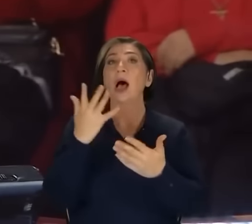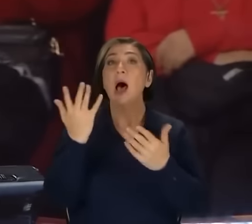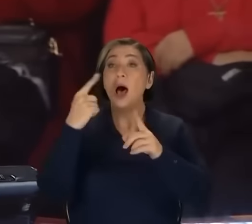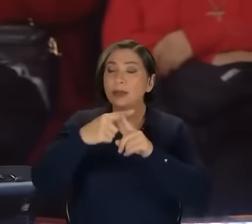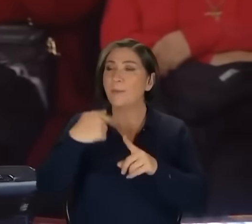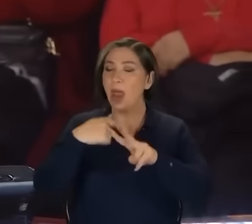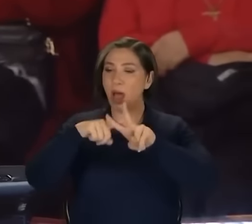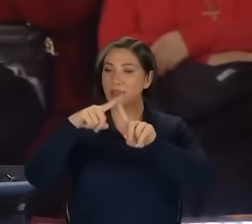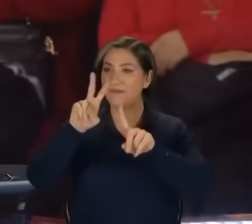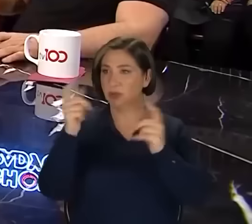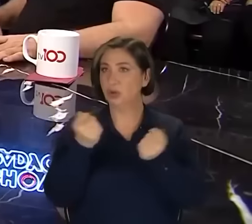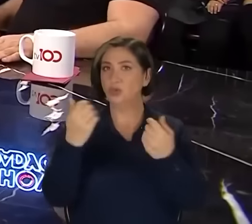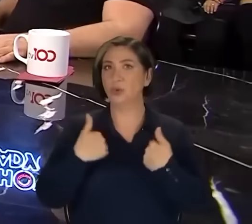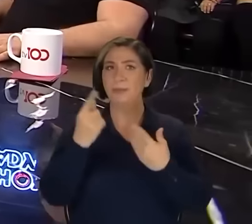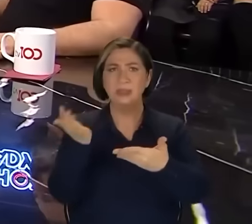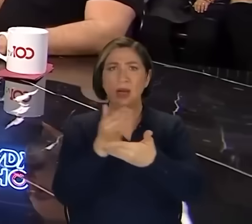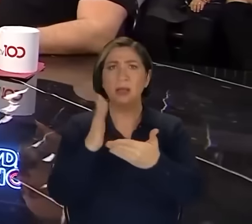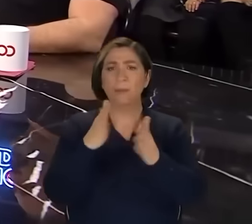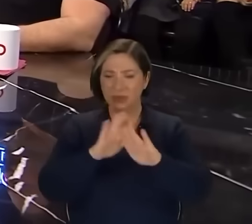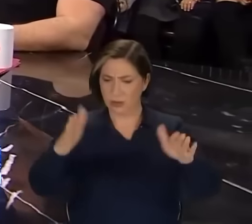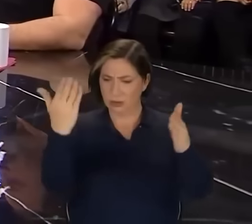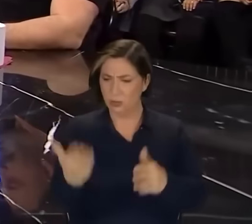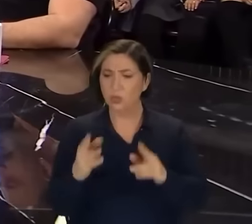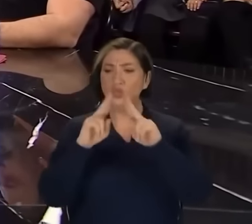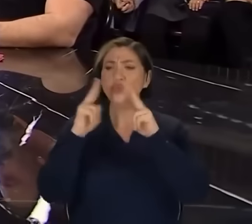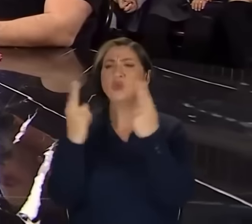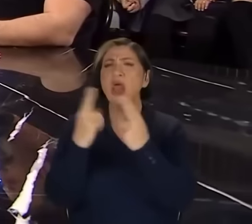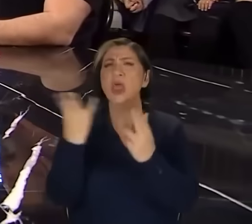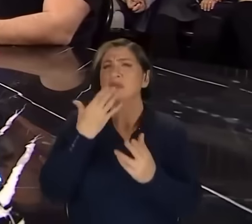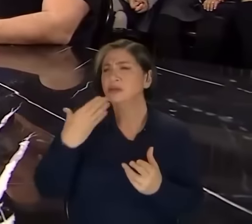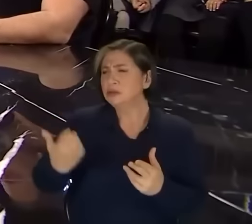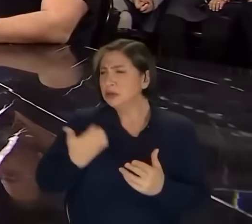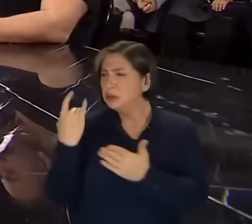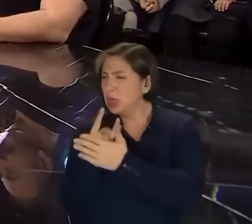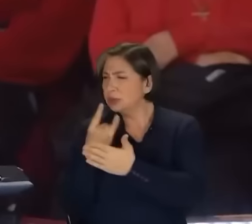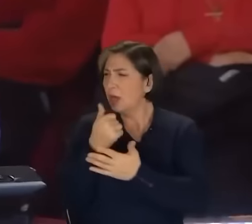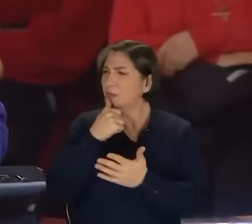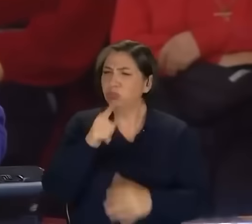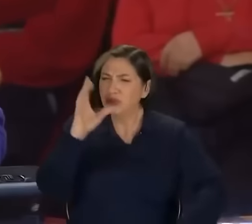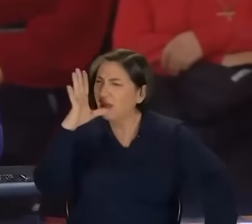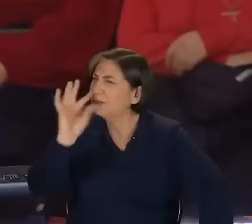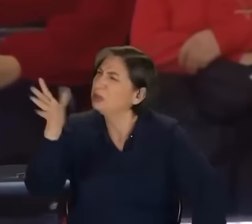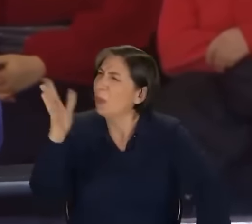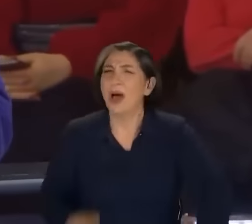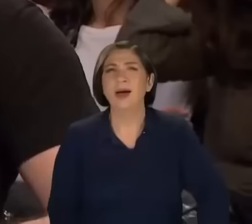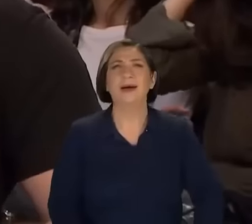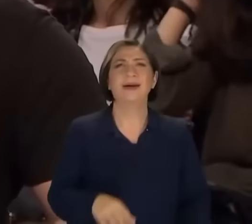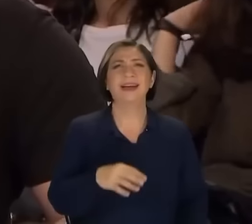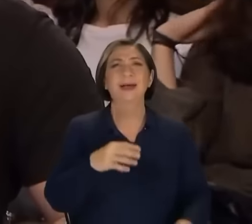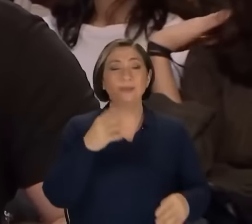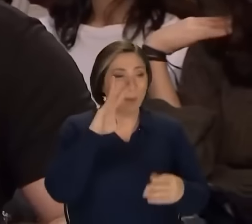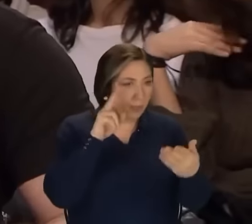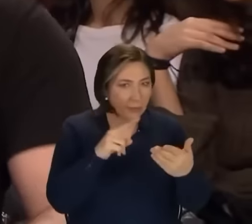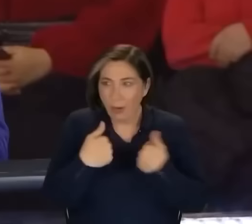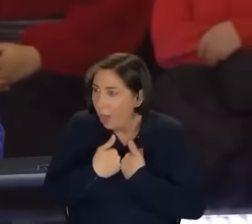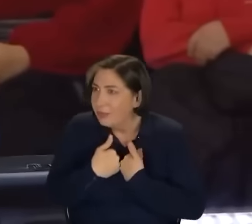dergisiyle çalışıyorum öle bir dergi masanın üzerind duruyor falan diyor ki dünyanın en seksi erkeğini seç dedim kim bu salak acaba Sonra